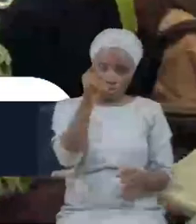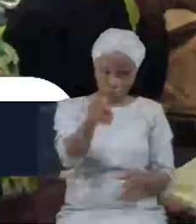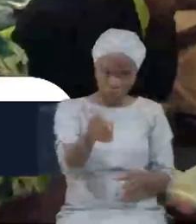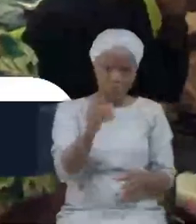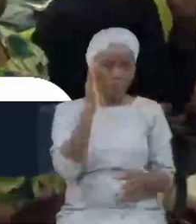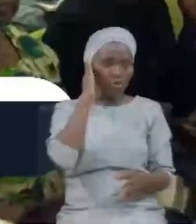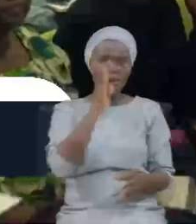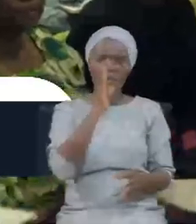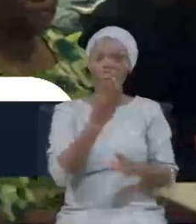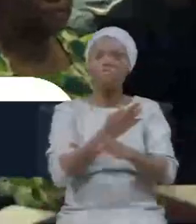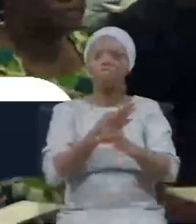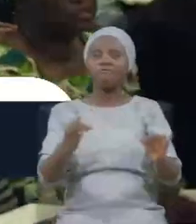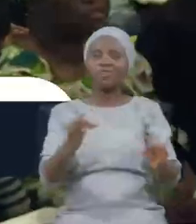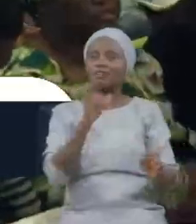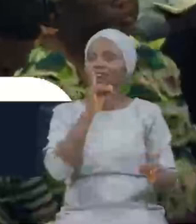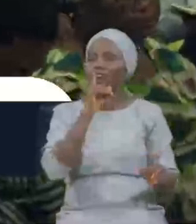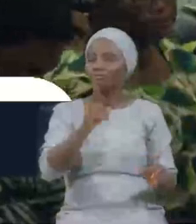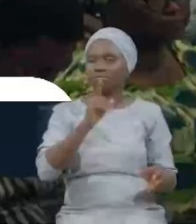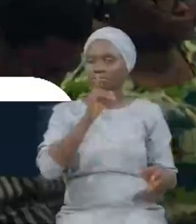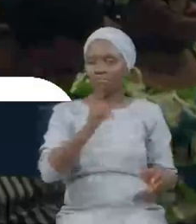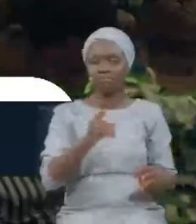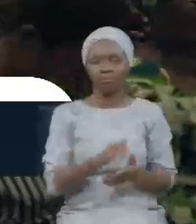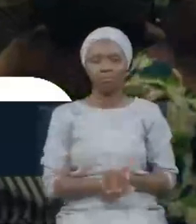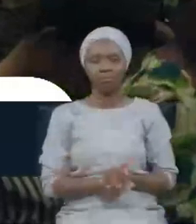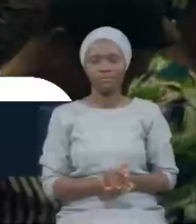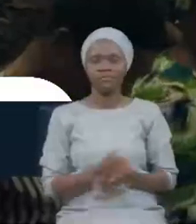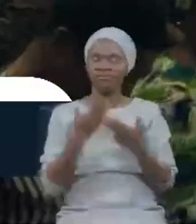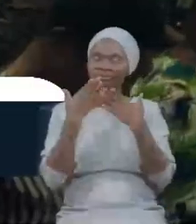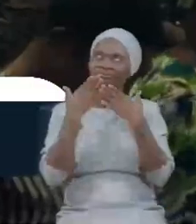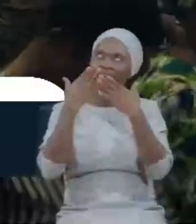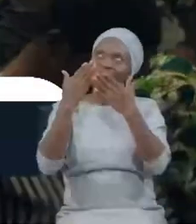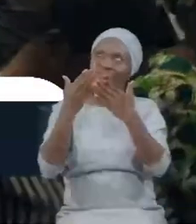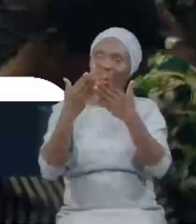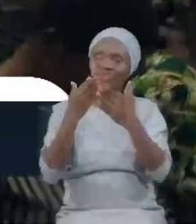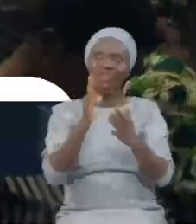vous serez réellement libre. Dieu merci,